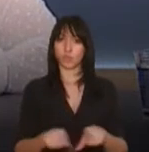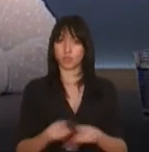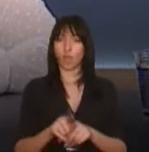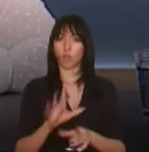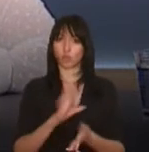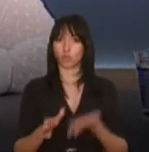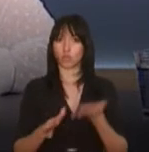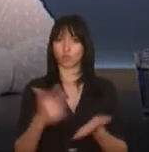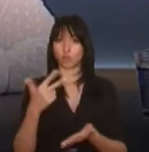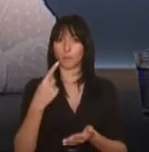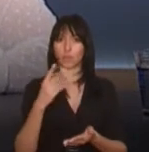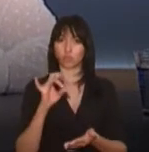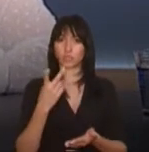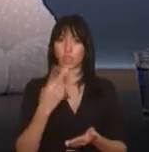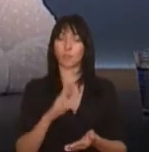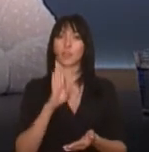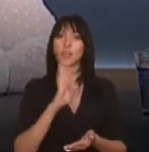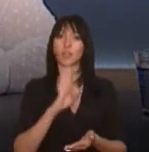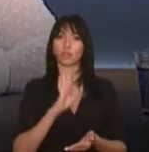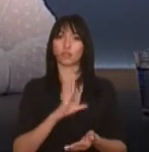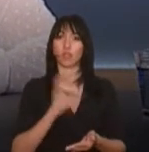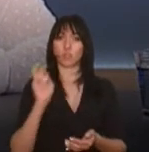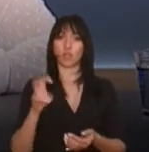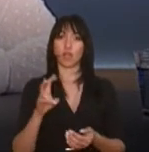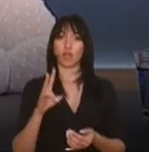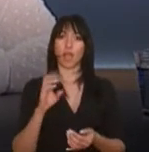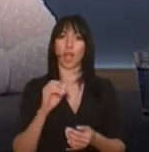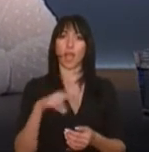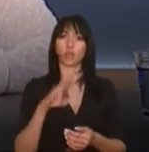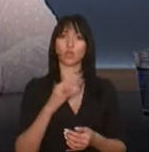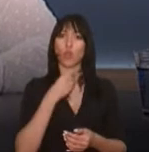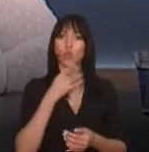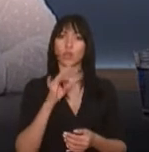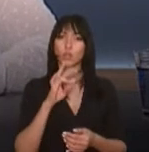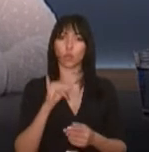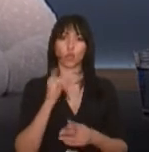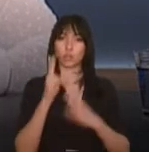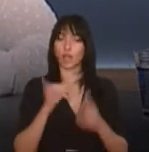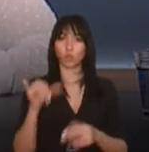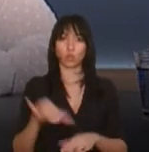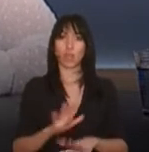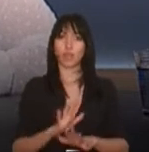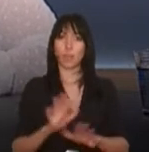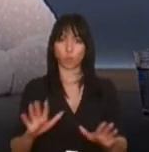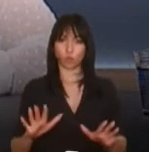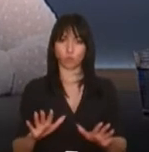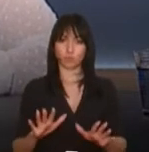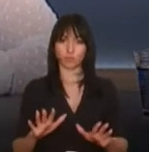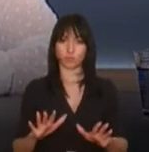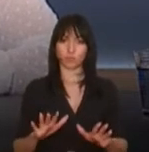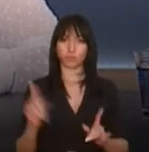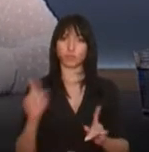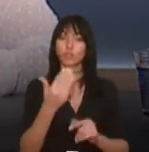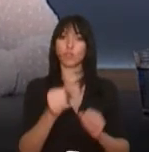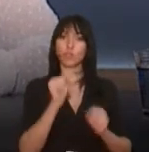що 31 серпня дівчинка відвідувала ендокринолога, але серйозних скарг у неї не було. Пане Михайле, що ви можете